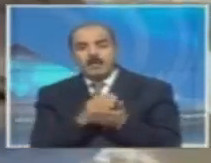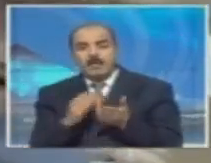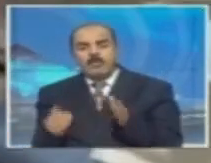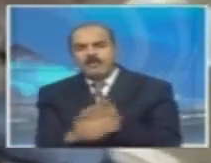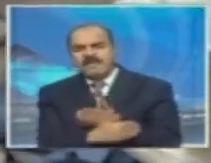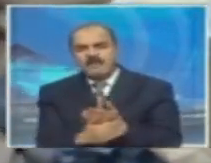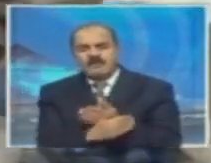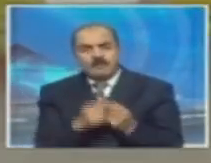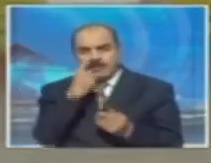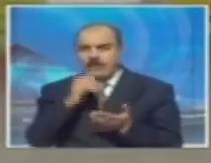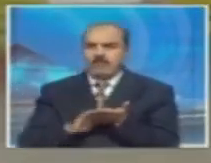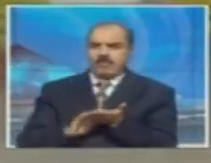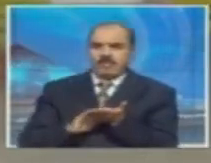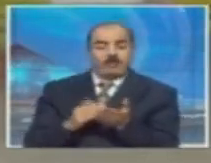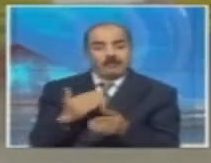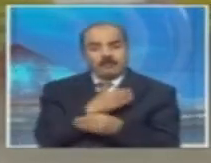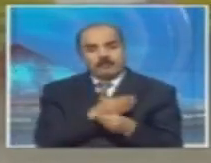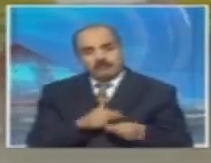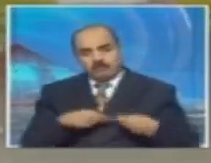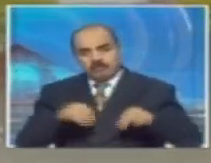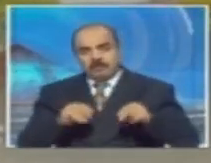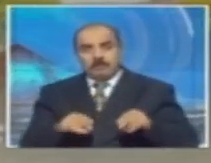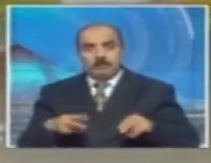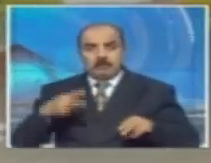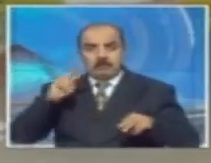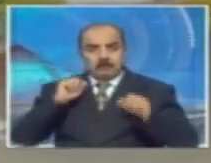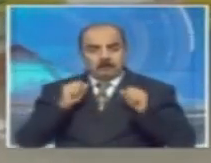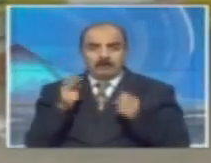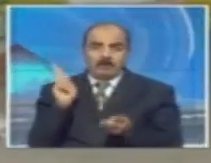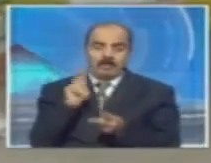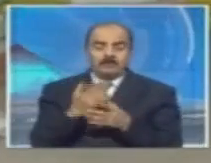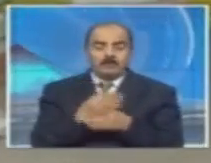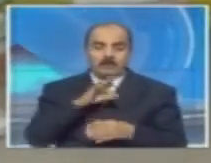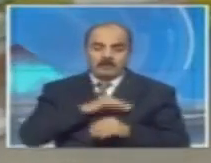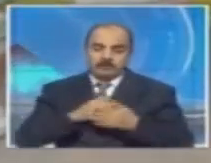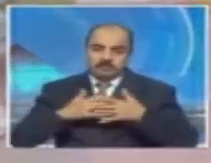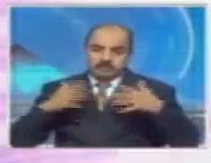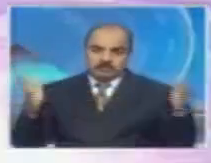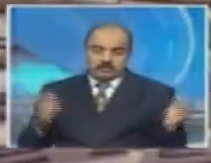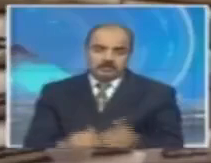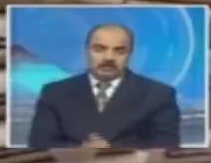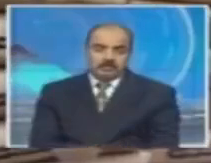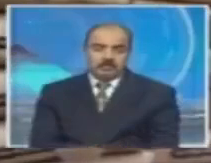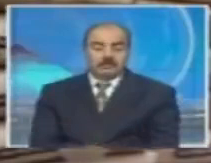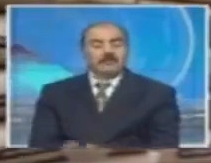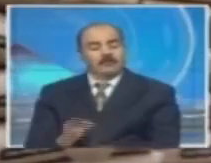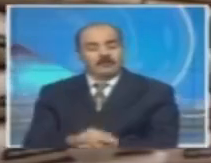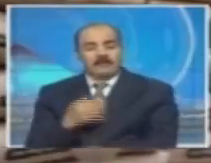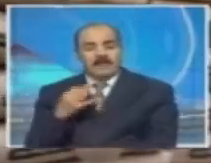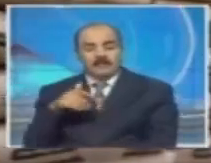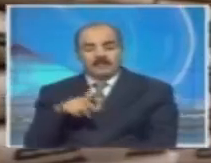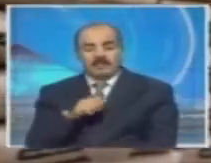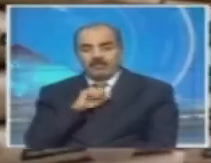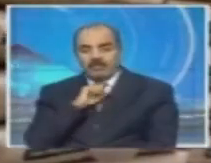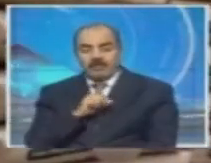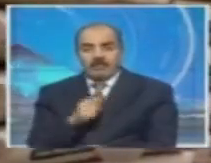الحيوانية بالمنوفية بقصد بيعها بأزيد من السعر المعلن لتحقيق أرباح غير مشروعة. وضبط 63 طن